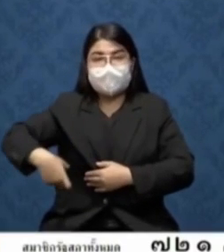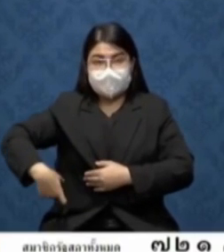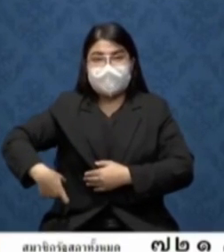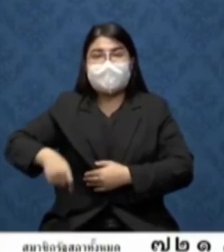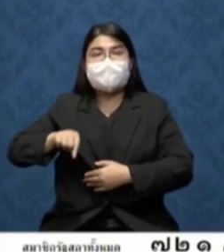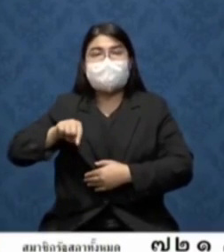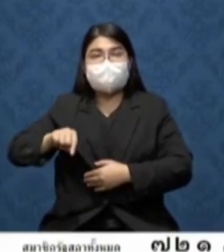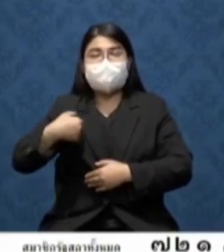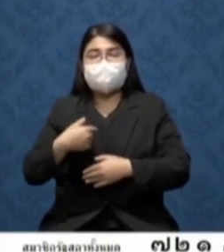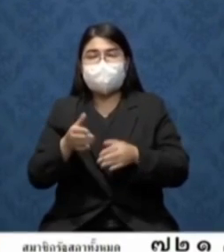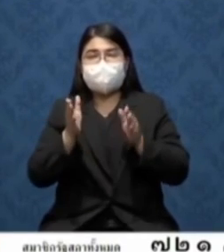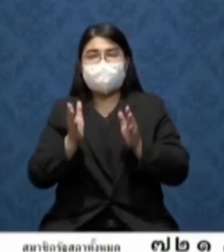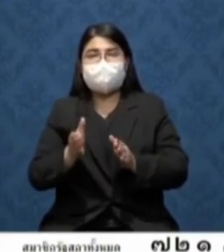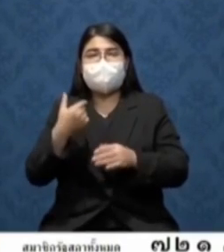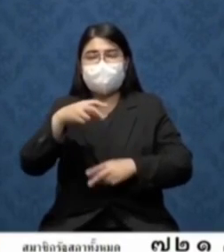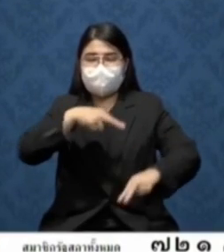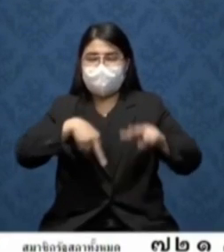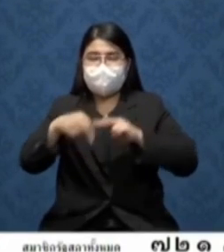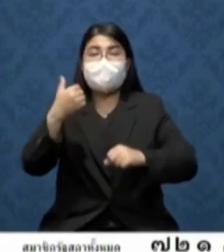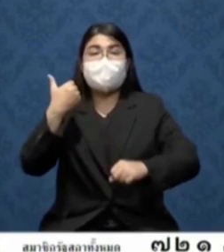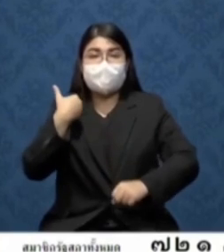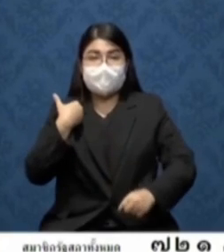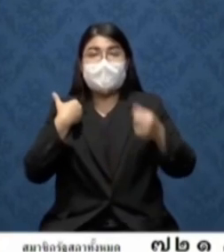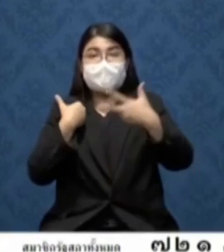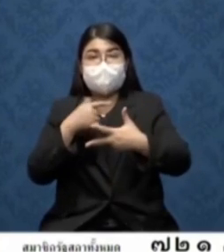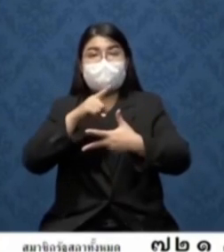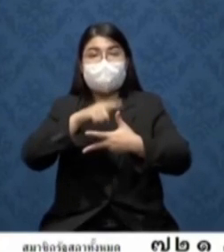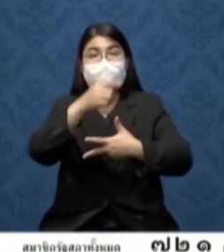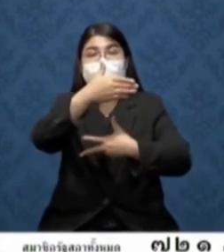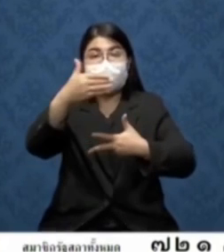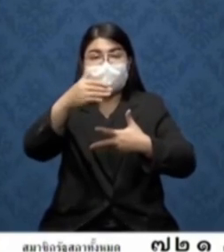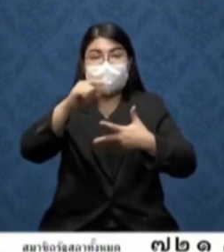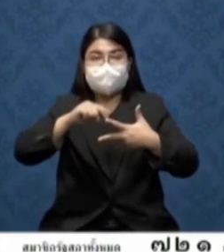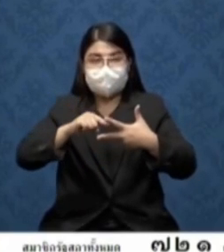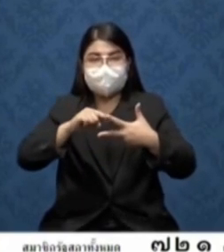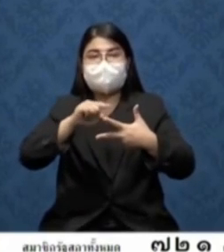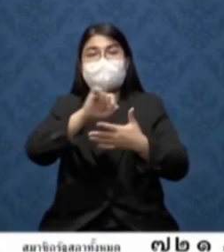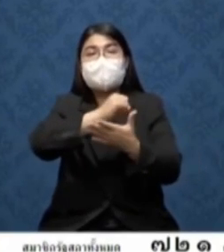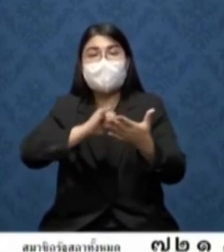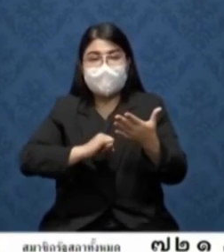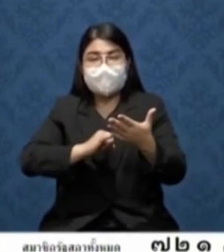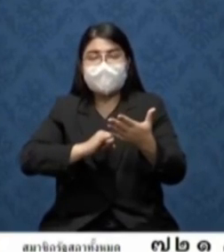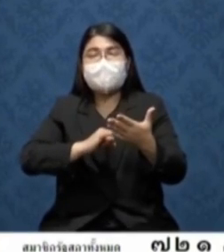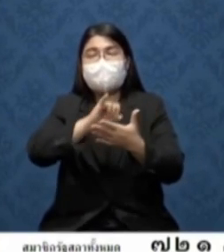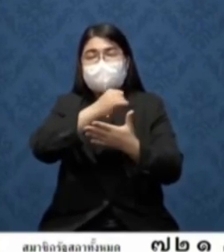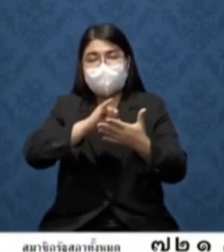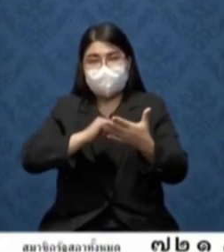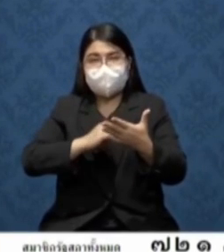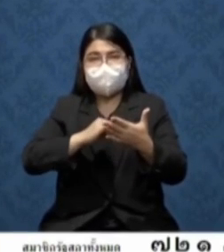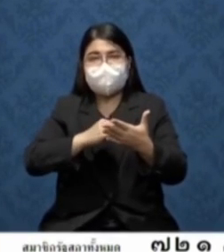มีการปกครอง3ระดับก็คือระดับชาติระดับจังหวัดหรือที่เรียกในภาษาอังกฤษว่